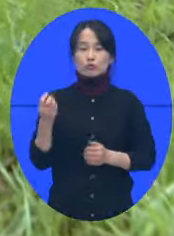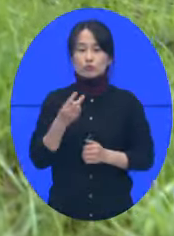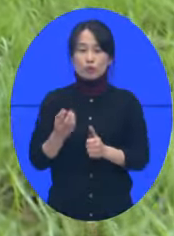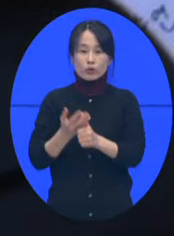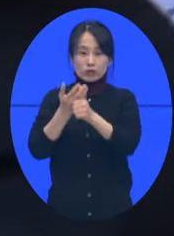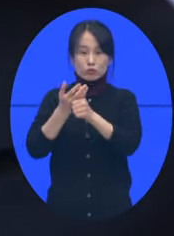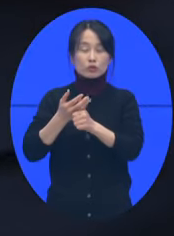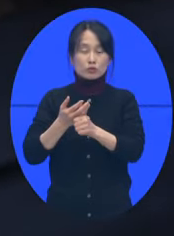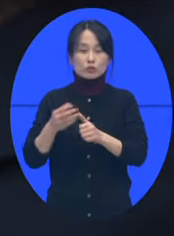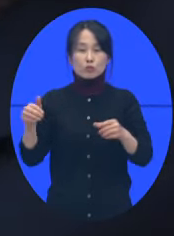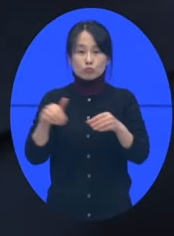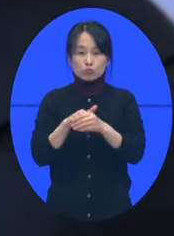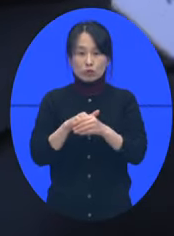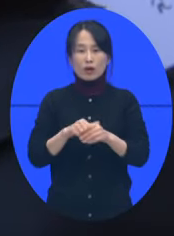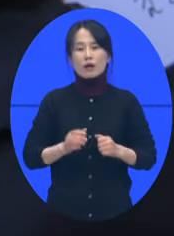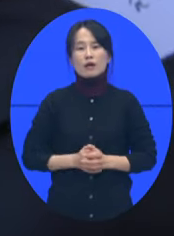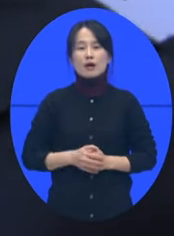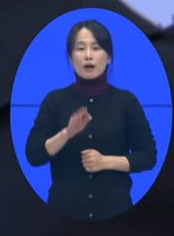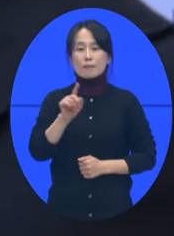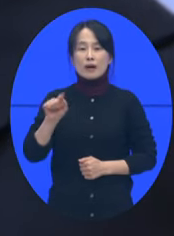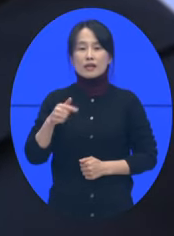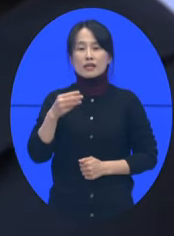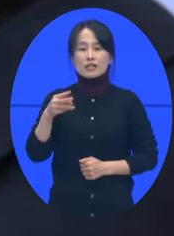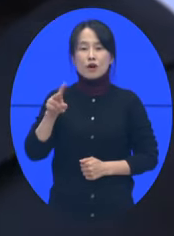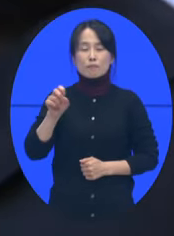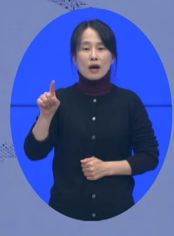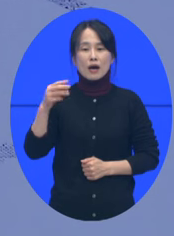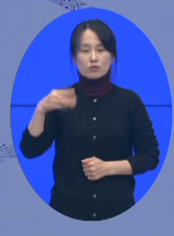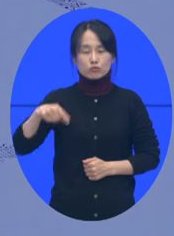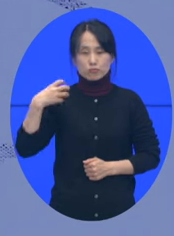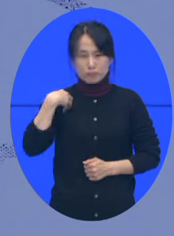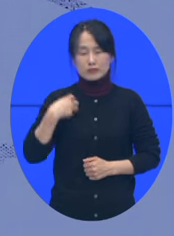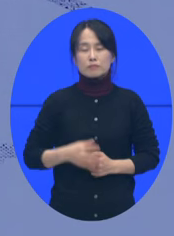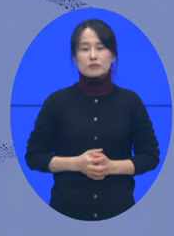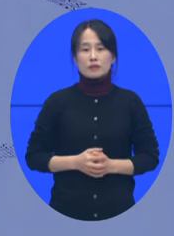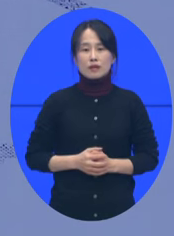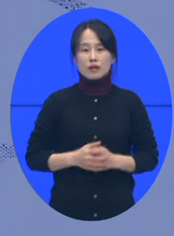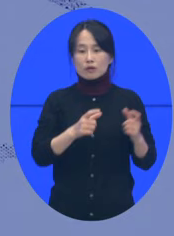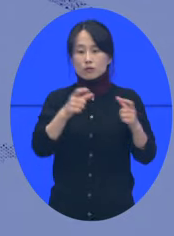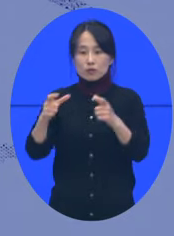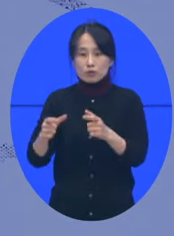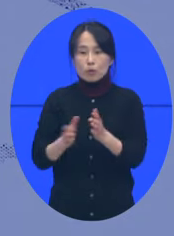문화 선도까지 이름값 하는 반려마루. 돈은 권역별로 조성할